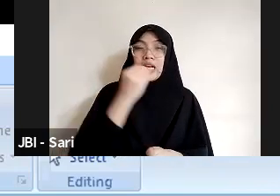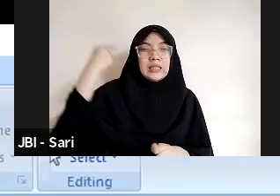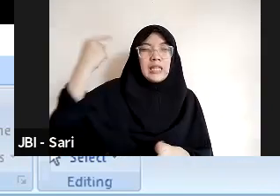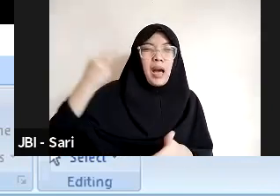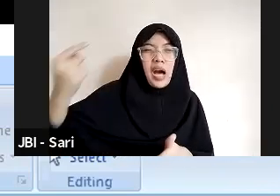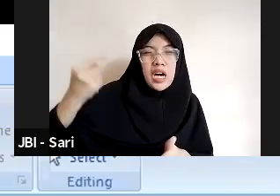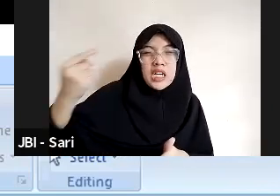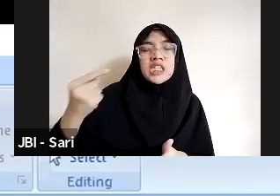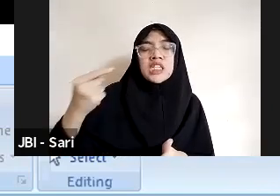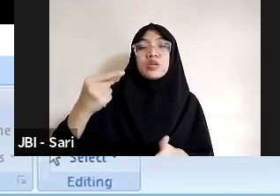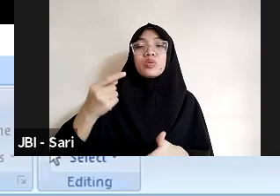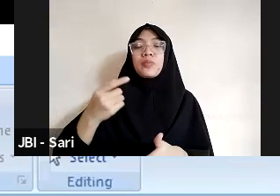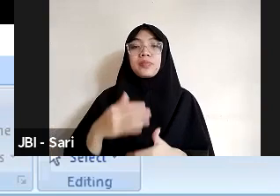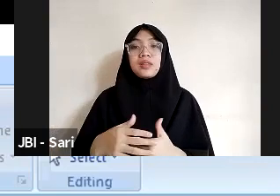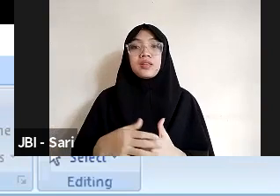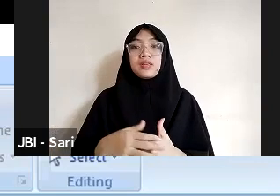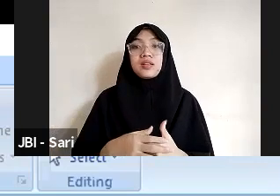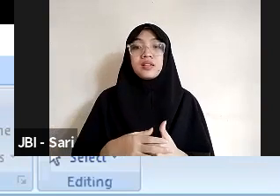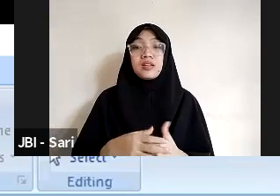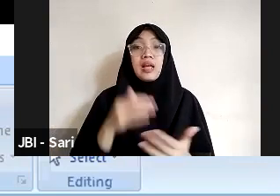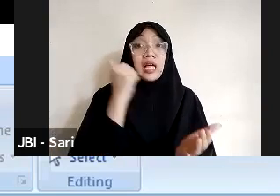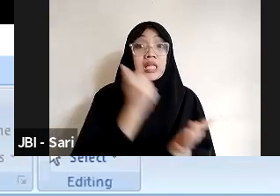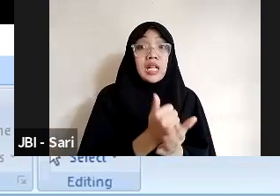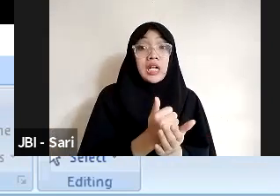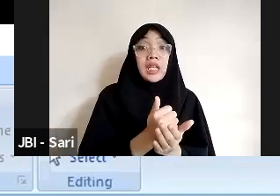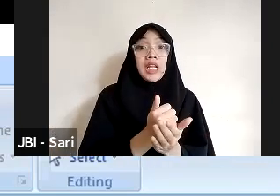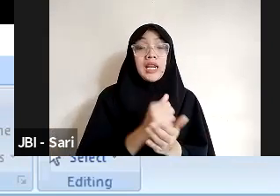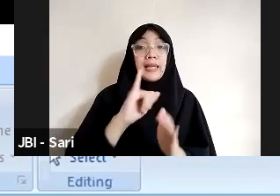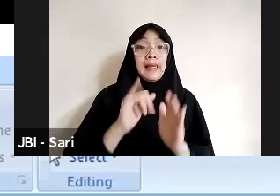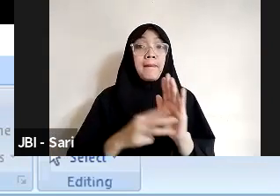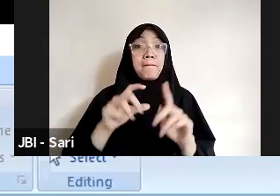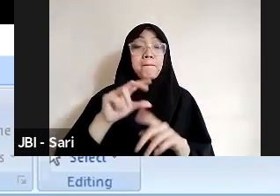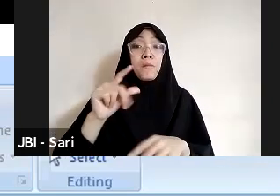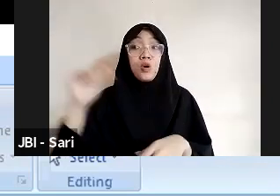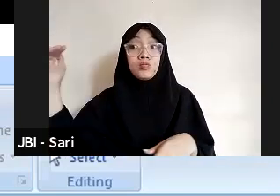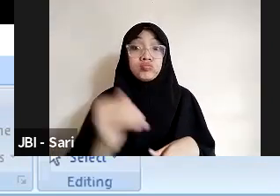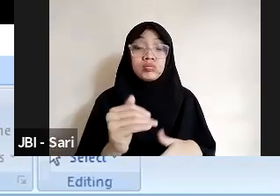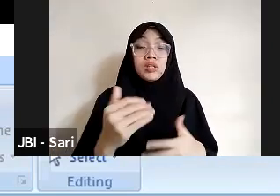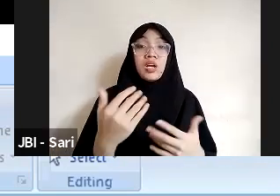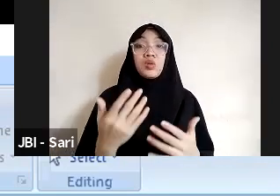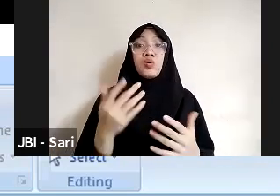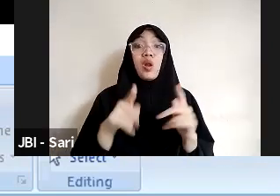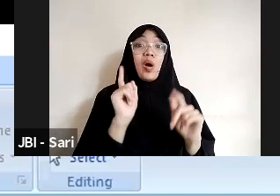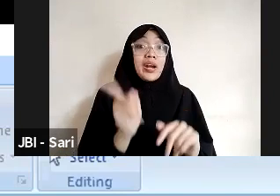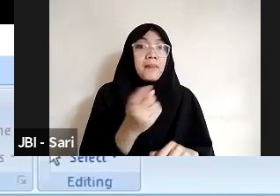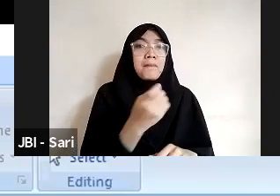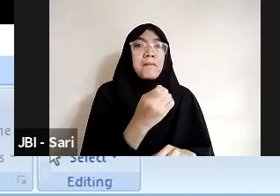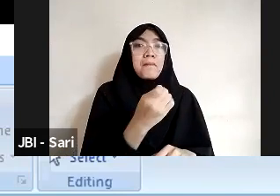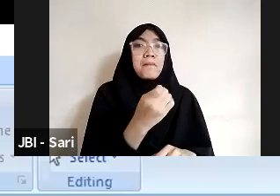dari apakah ada yang berasal dari impor dan berapa banyak sesungguhnya ini akan